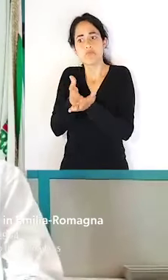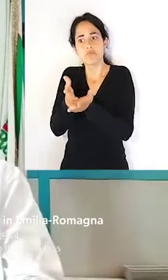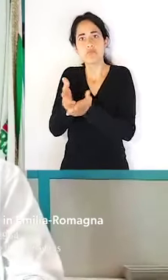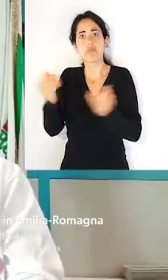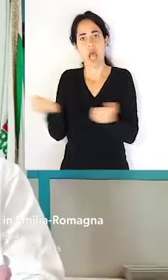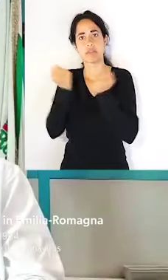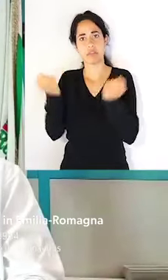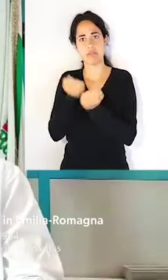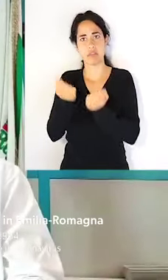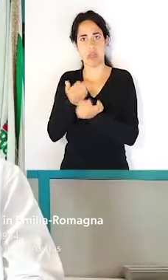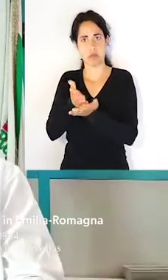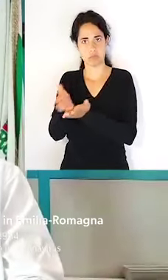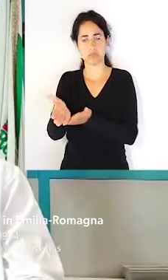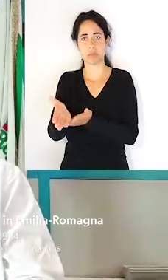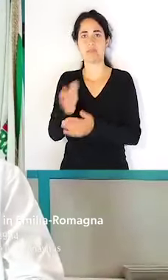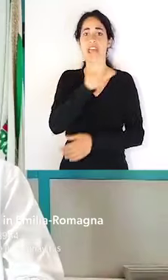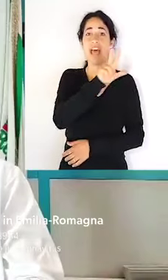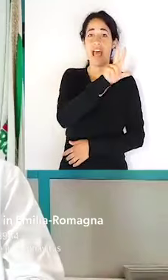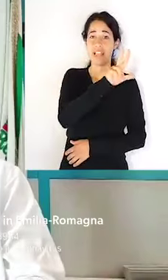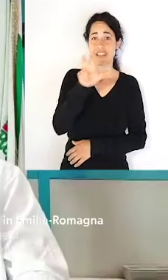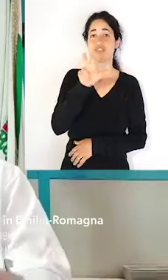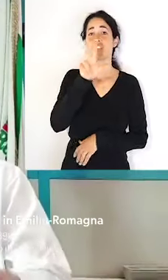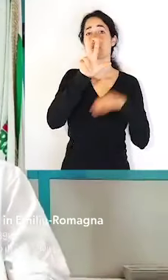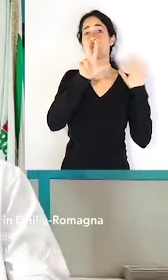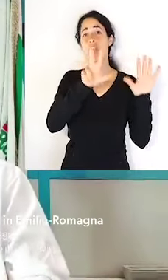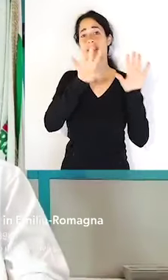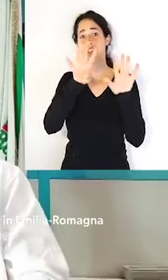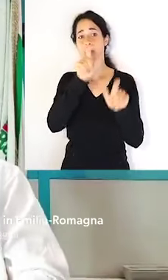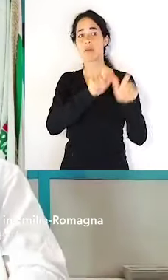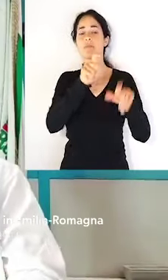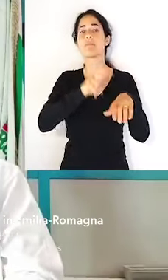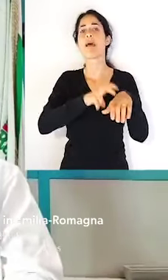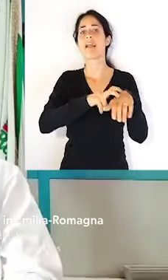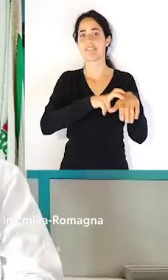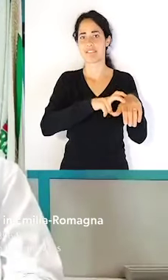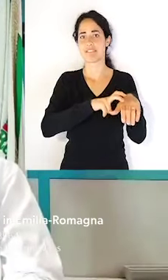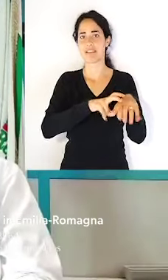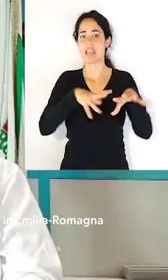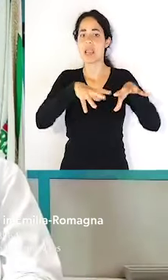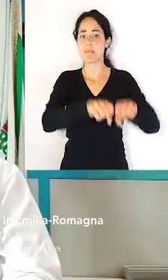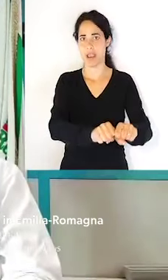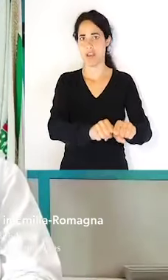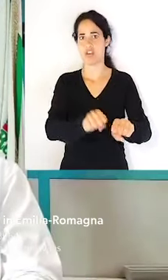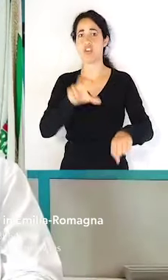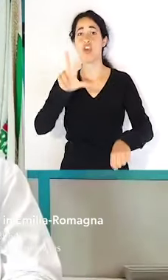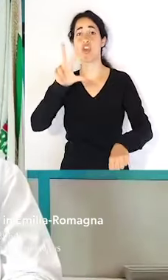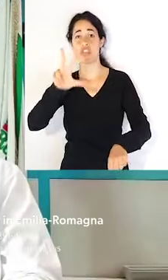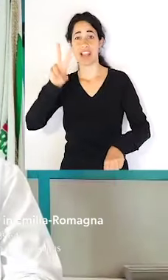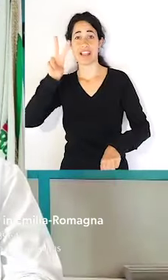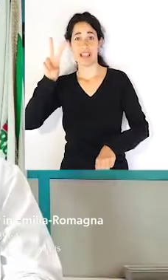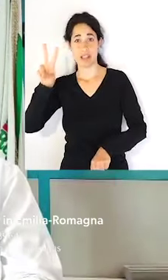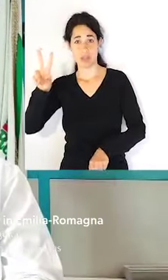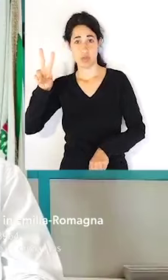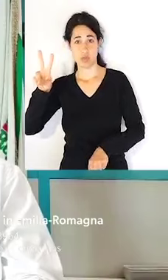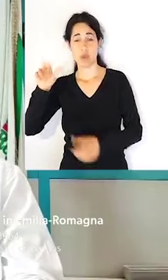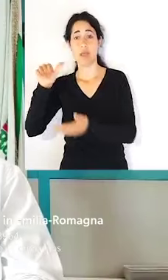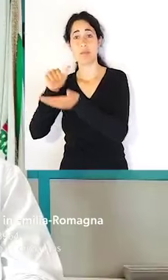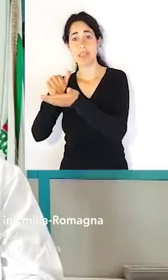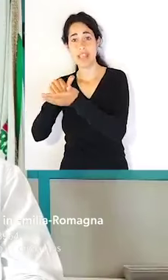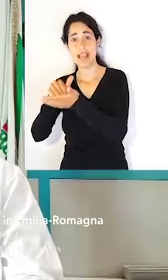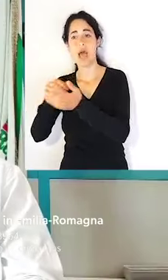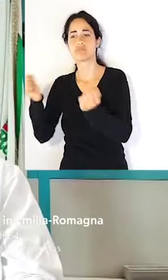in attività, 389 i medici impegnati, 32.000 le prestazioni